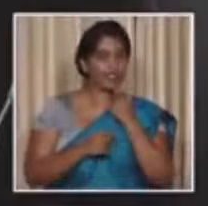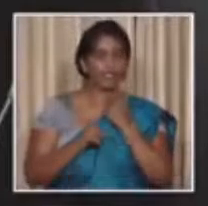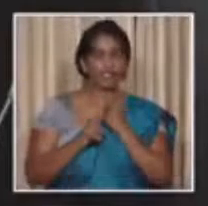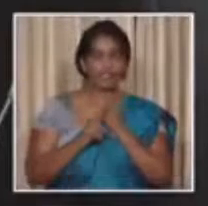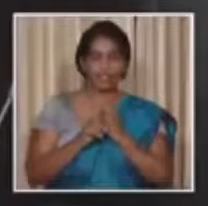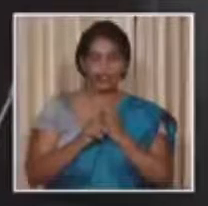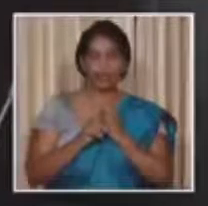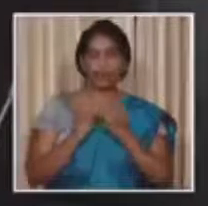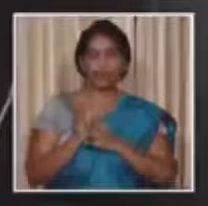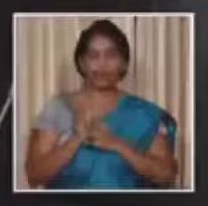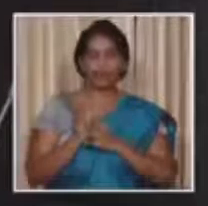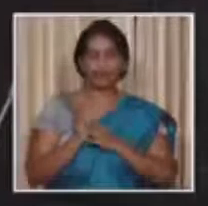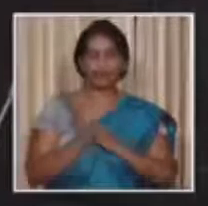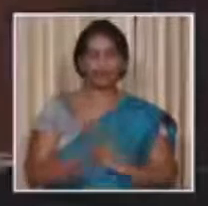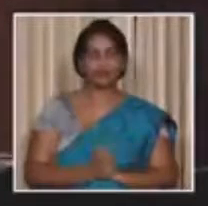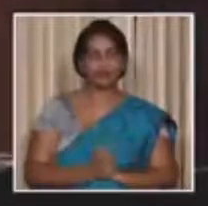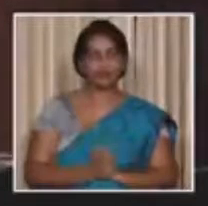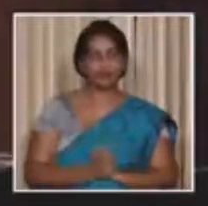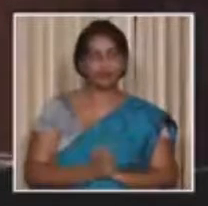ආසන්න ප්‍රමාණයක්